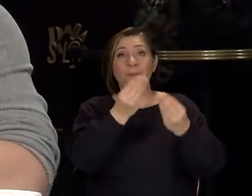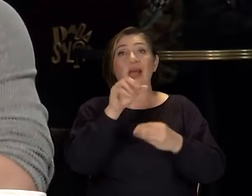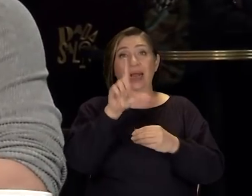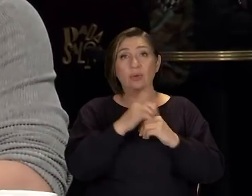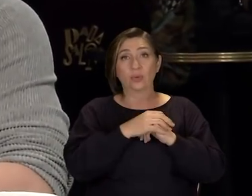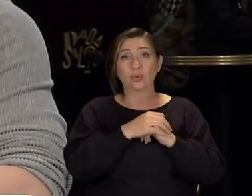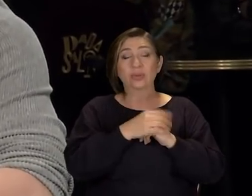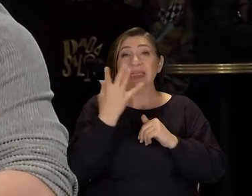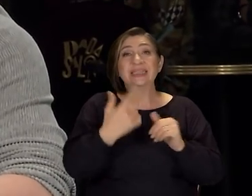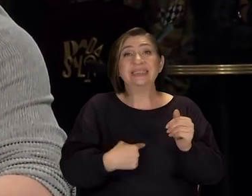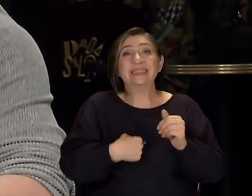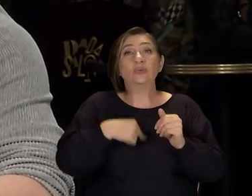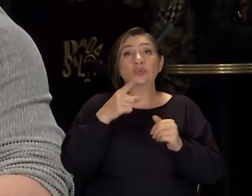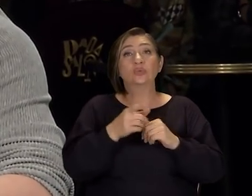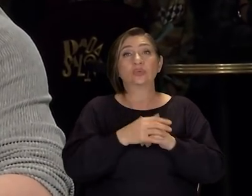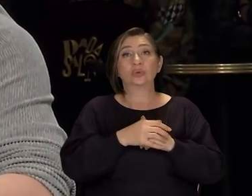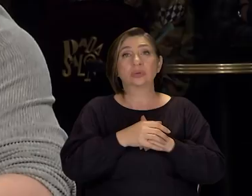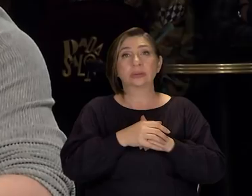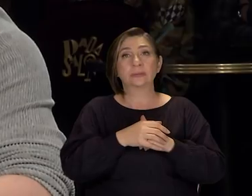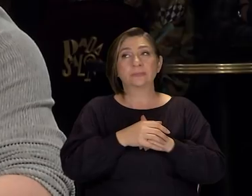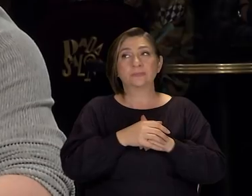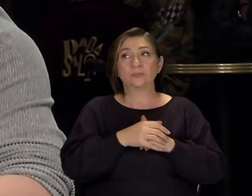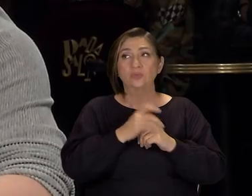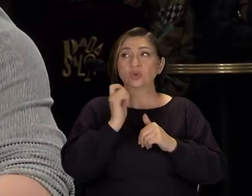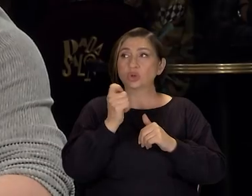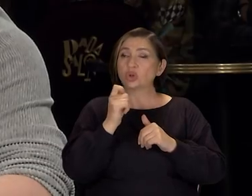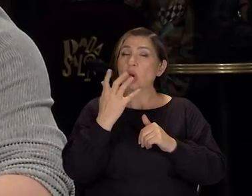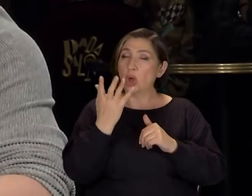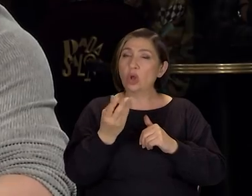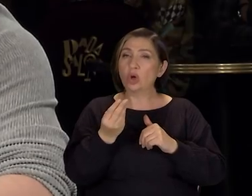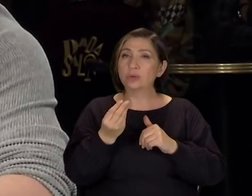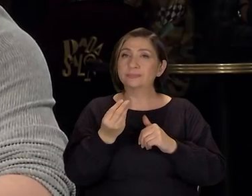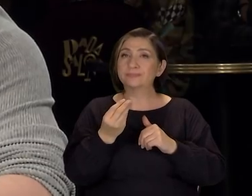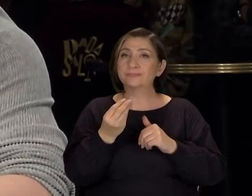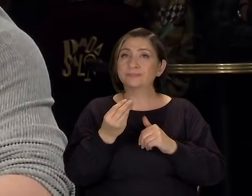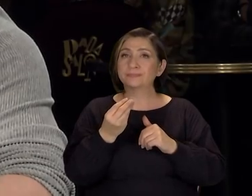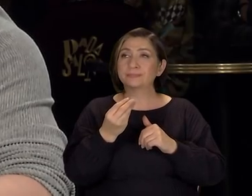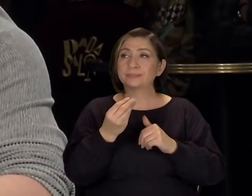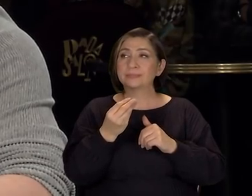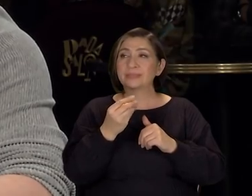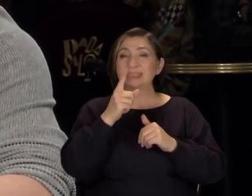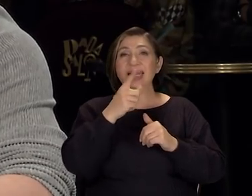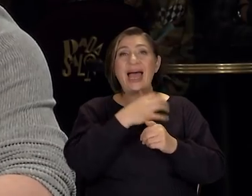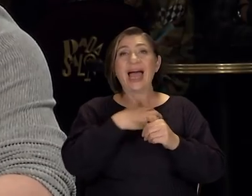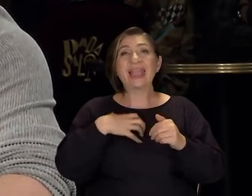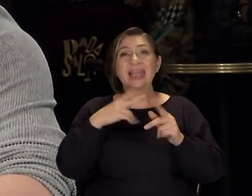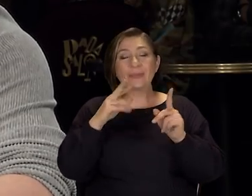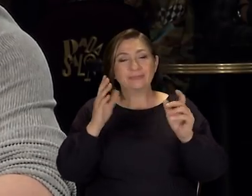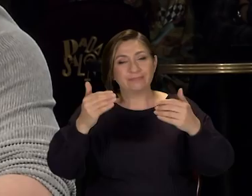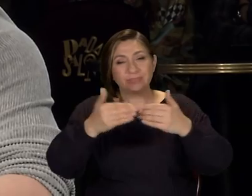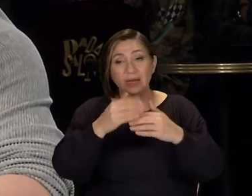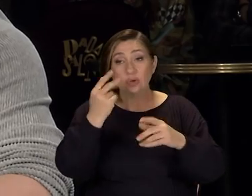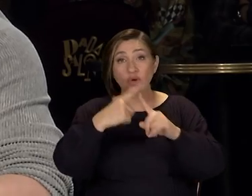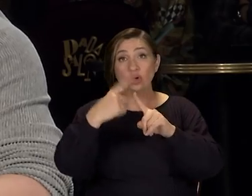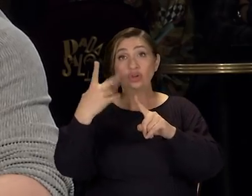var. Ne hissediyorsun bu konuda? Yani zor oluyor tabii. Aslında çok sana anaç yaklaştığı zaman her şey dört